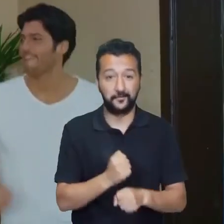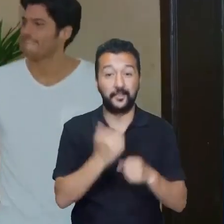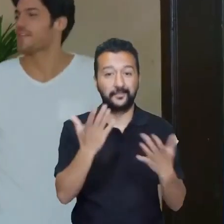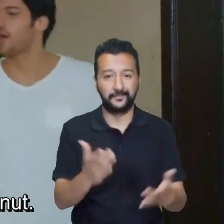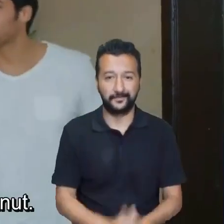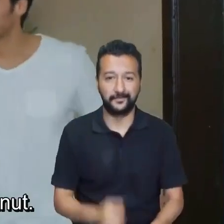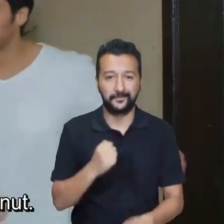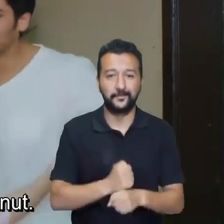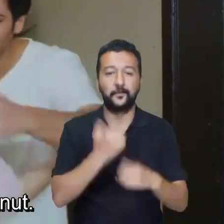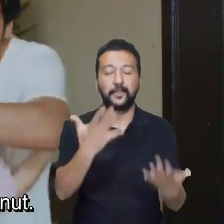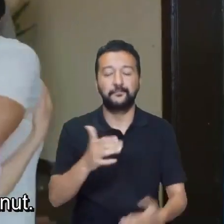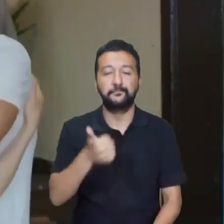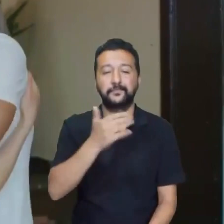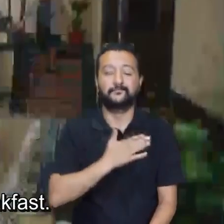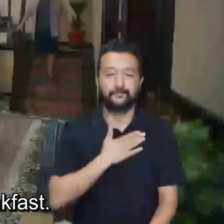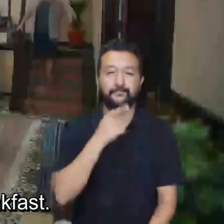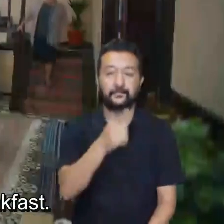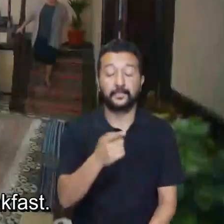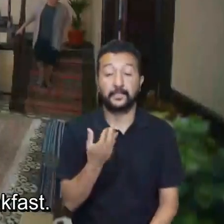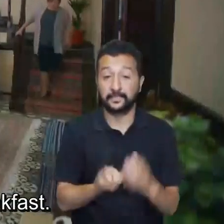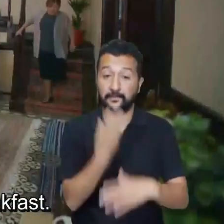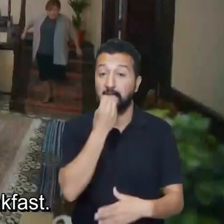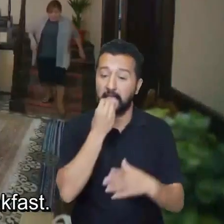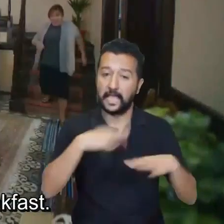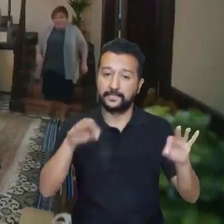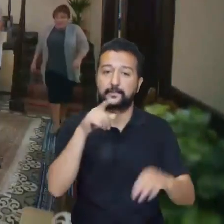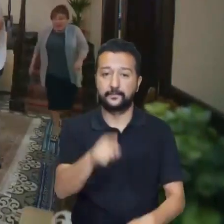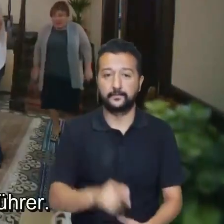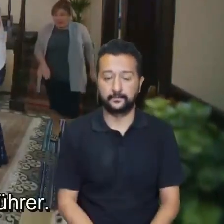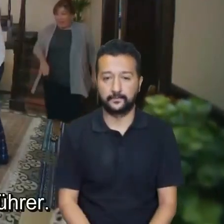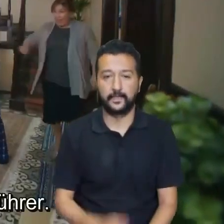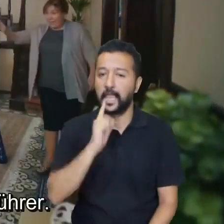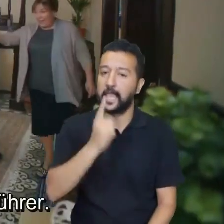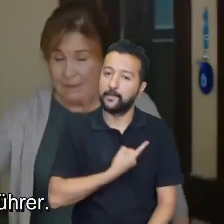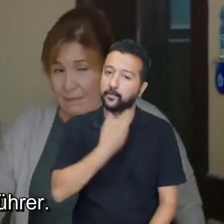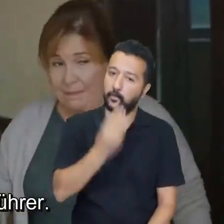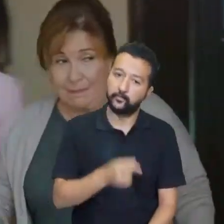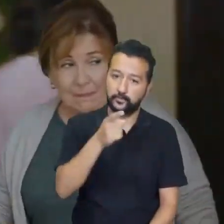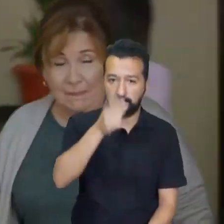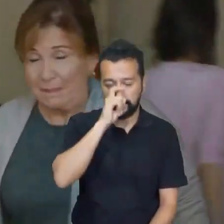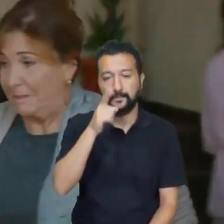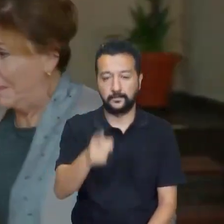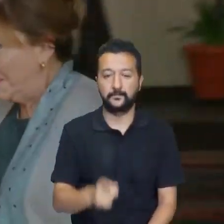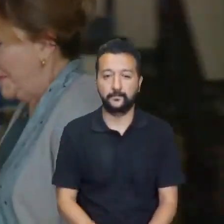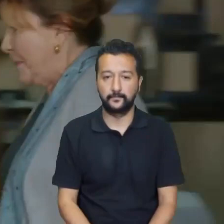günaydın. Günaydın fıstığım. Sevda kahvaltıyı hazırla. Emredersiniz Führer'im.